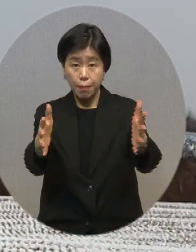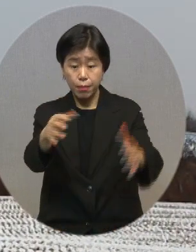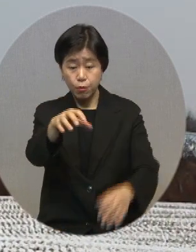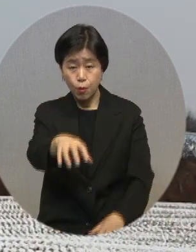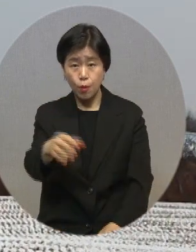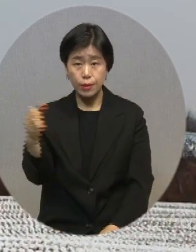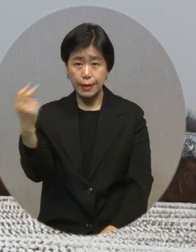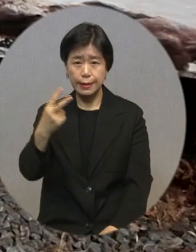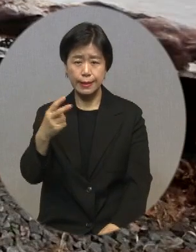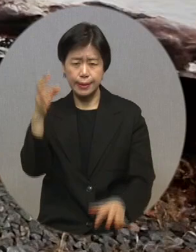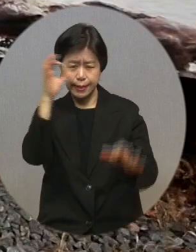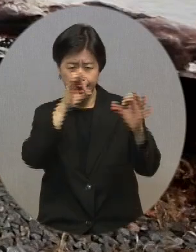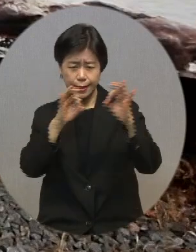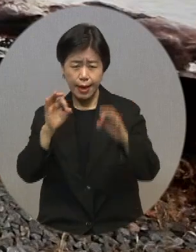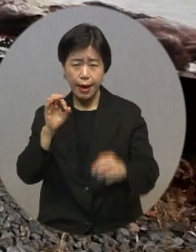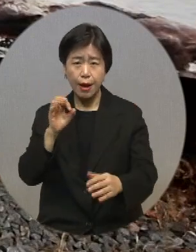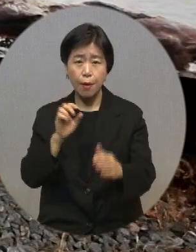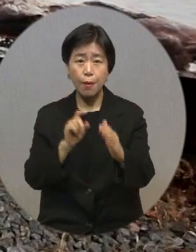다시 또